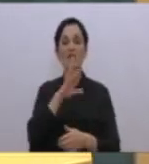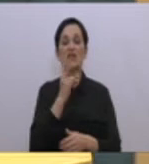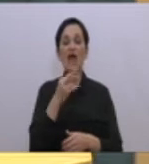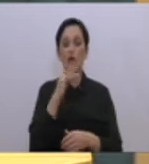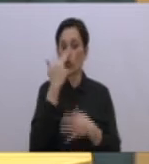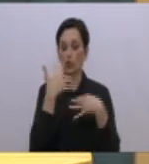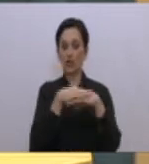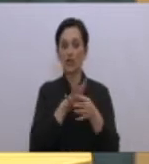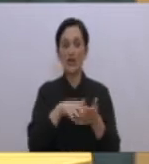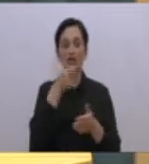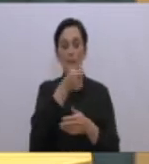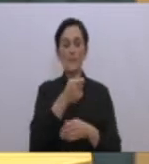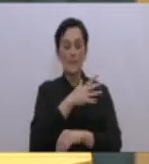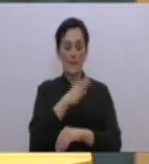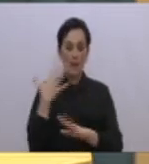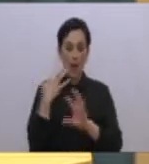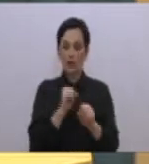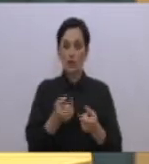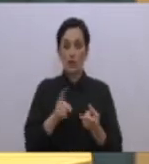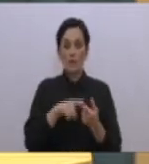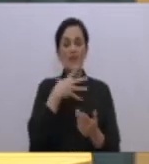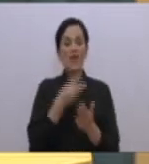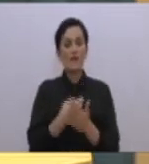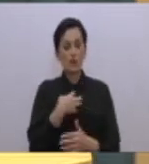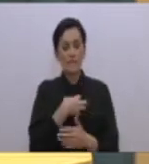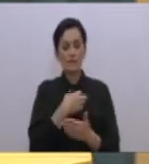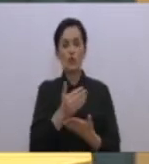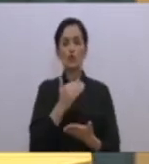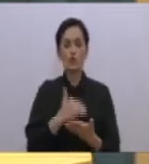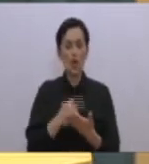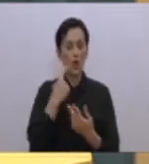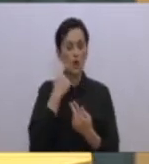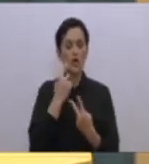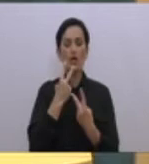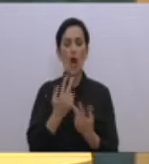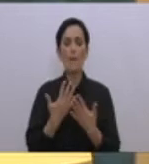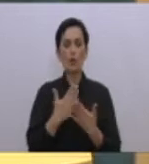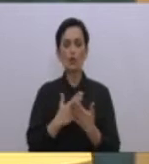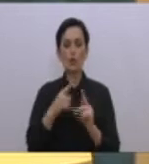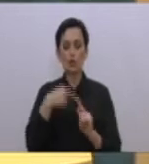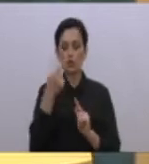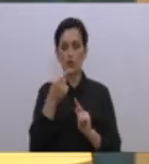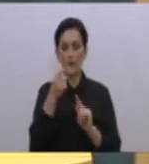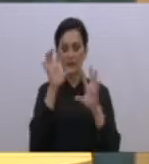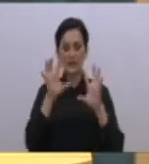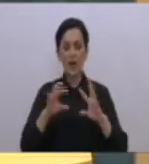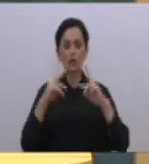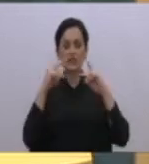ინტეგრაციის მხარდაჭერის შესახებ. Თავისი მნიშვნელობითა და შედეგებით გამორჩეულია შემდეგი საკანონმდებლო